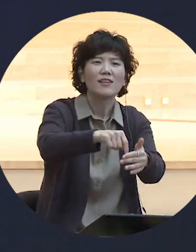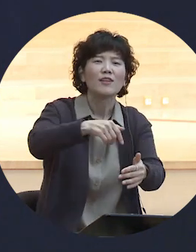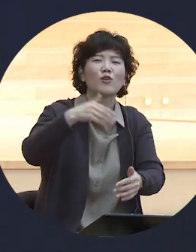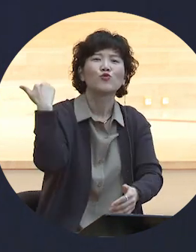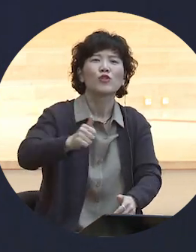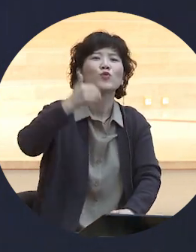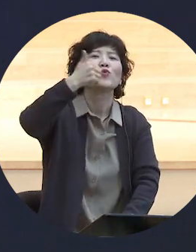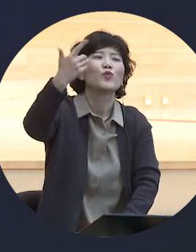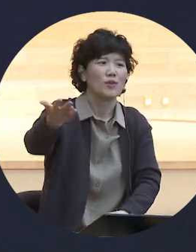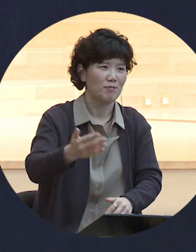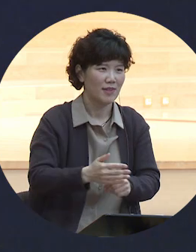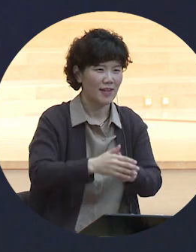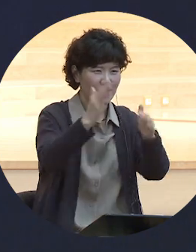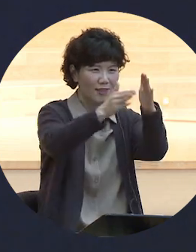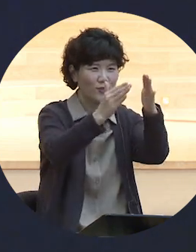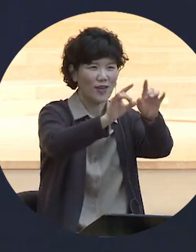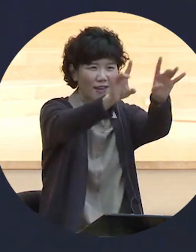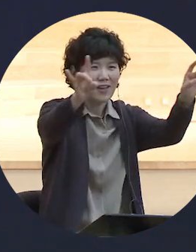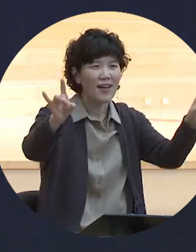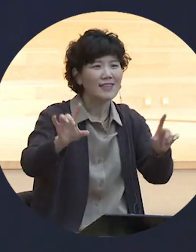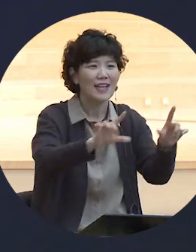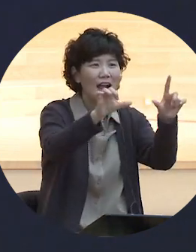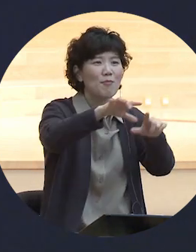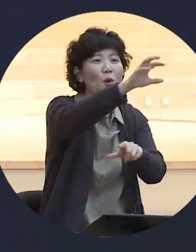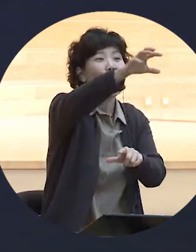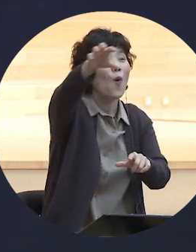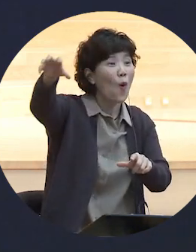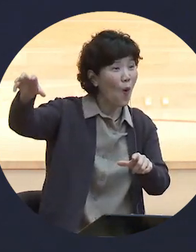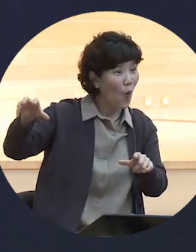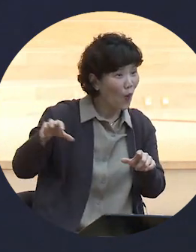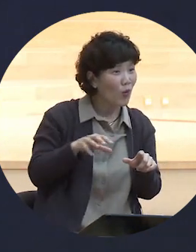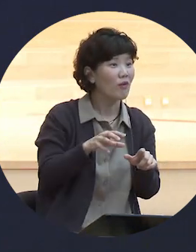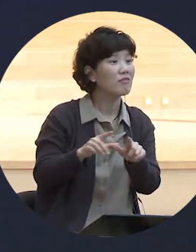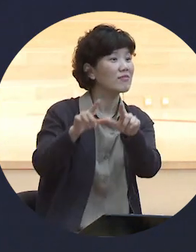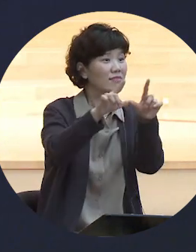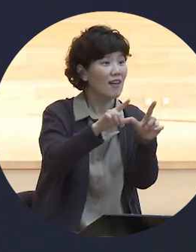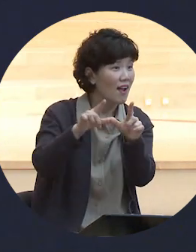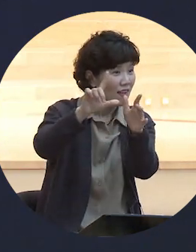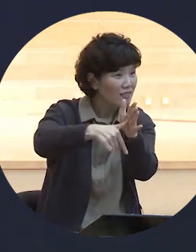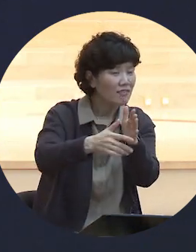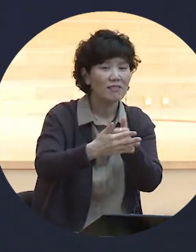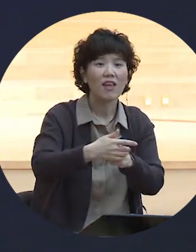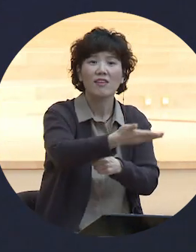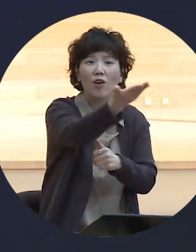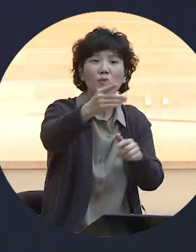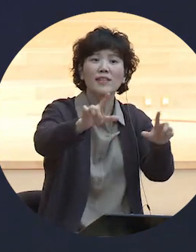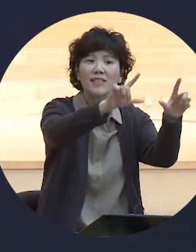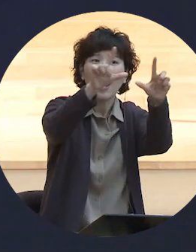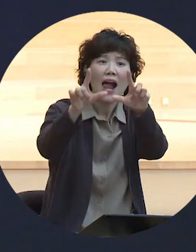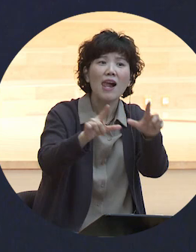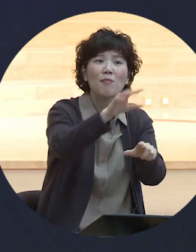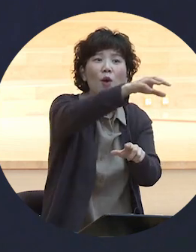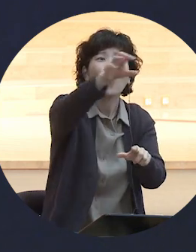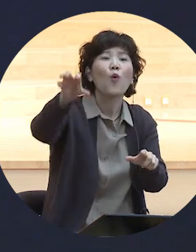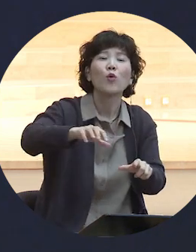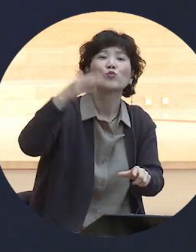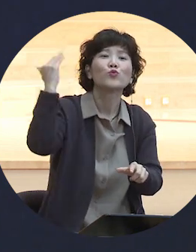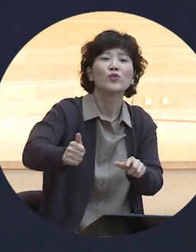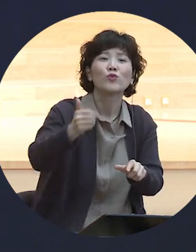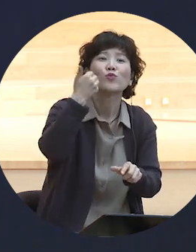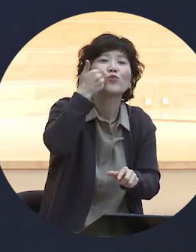주인이시냐. 성도들이 각자의 삶의 현장에 살아납니다. 삶을 살아내는데 여러분의 삶에 누가